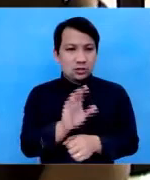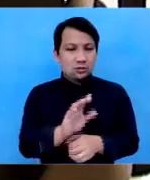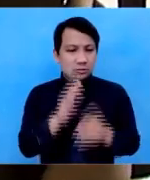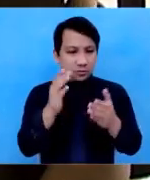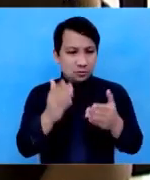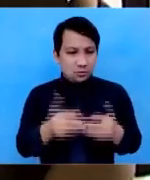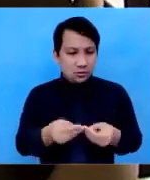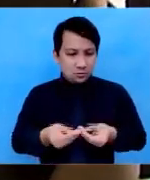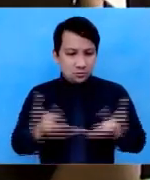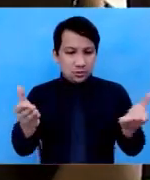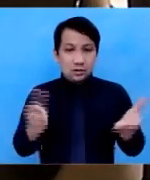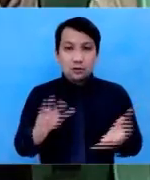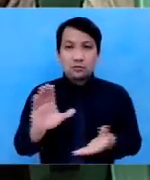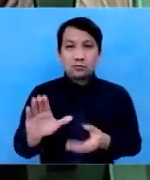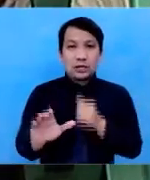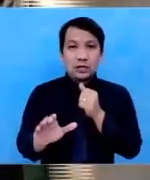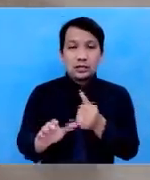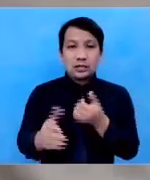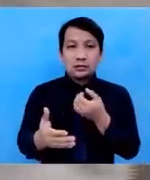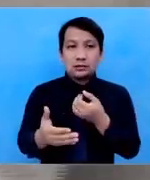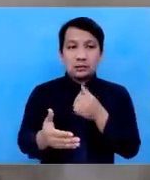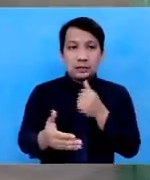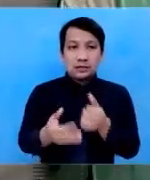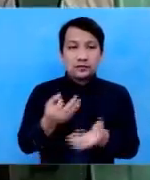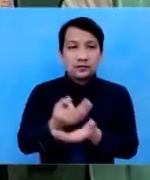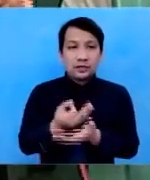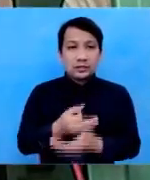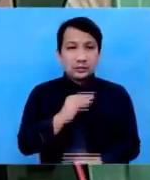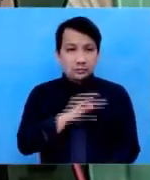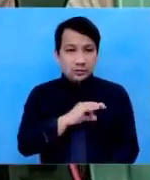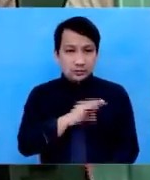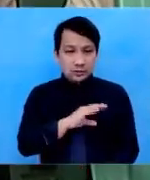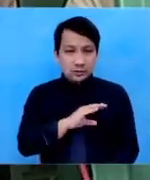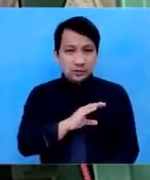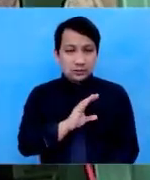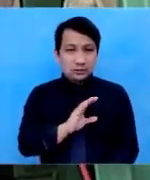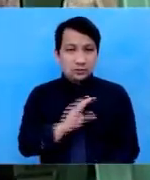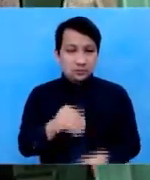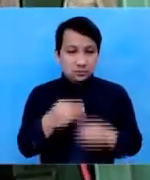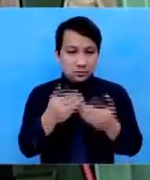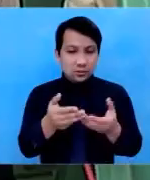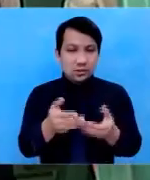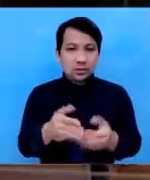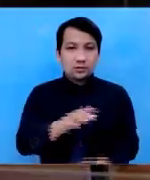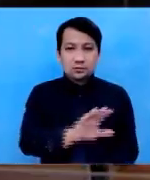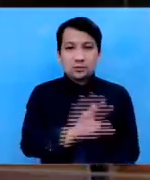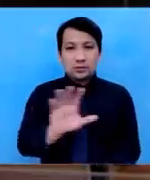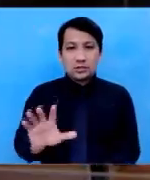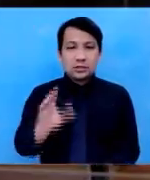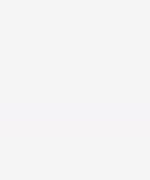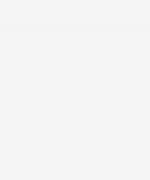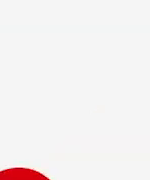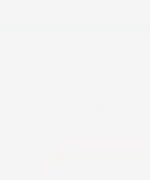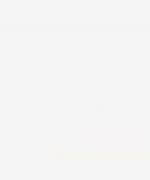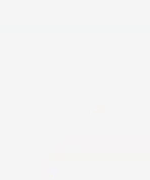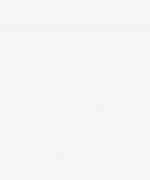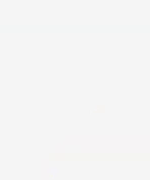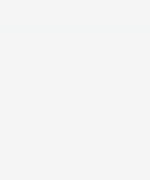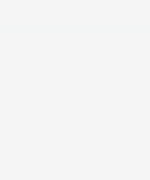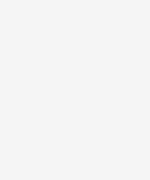pamimigay ng non-financial benefits. Nagbabalita mula sa Frontline, Marian Enriquez, News 5.